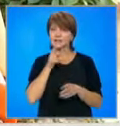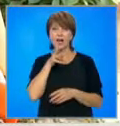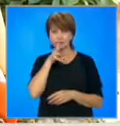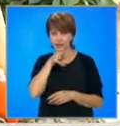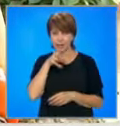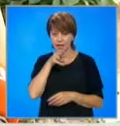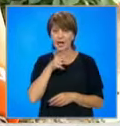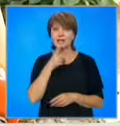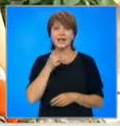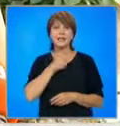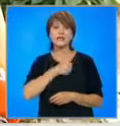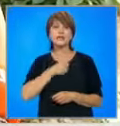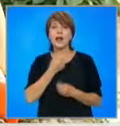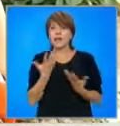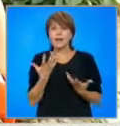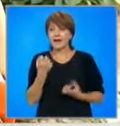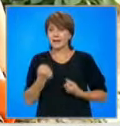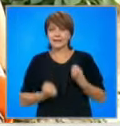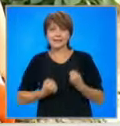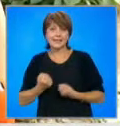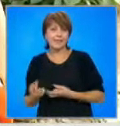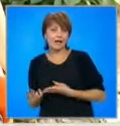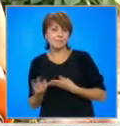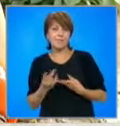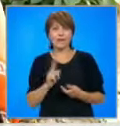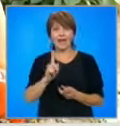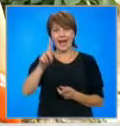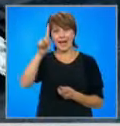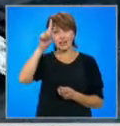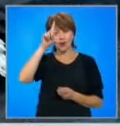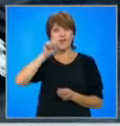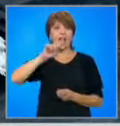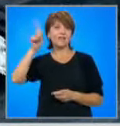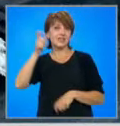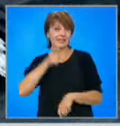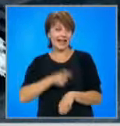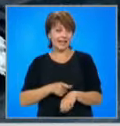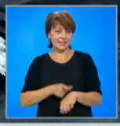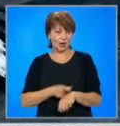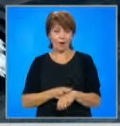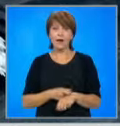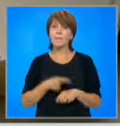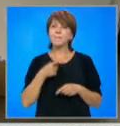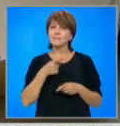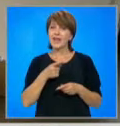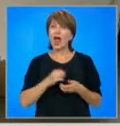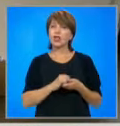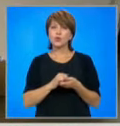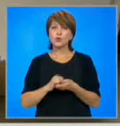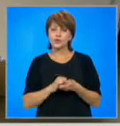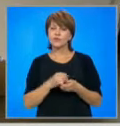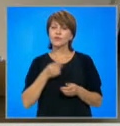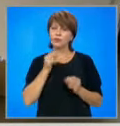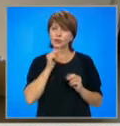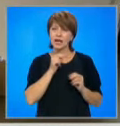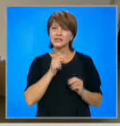работа, но съжаление нямат как да го транспортират ме от София до Стара Загора. От Зелени Балкани насочват Гергана към регионалната